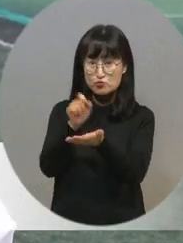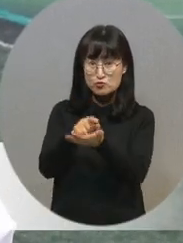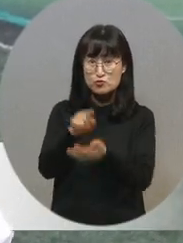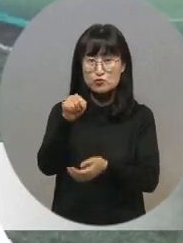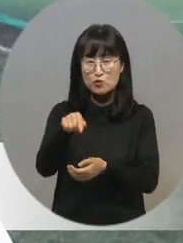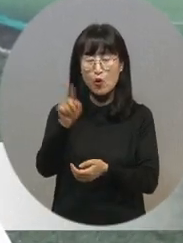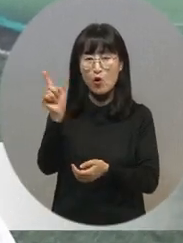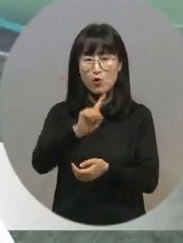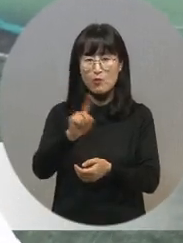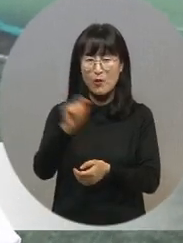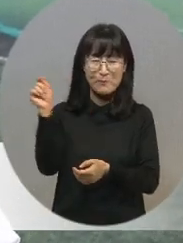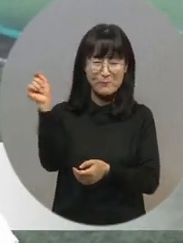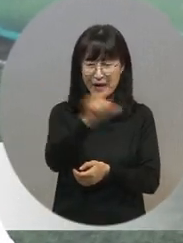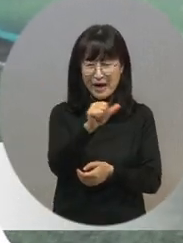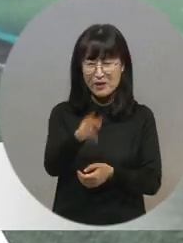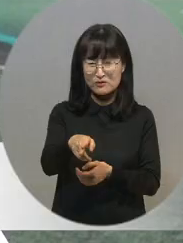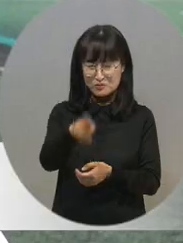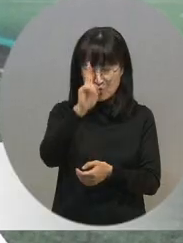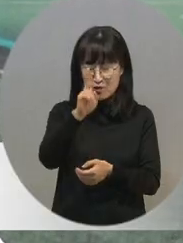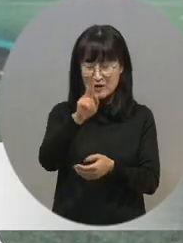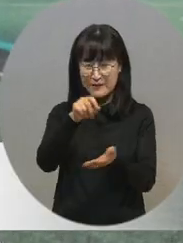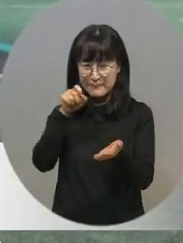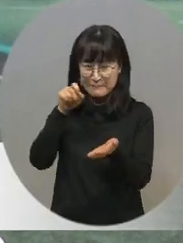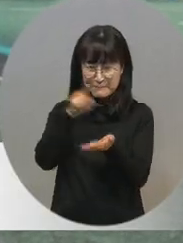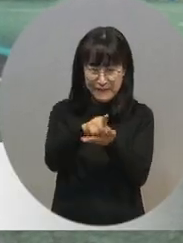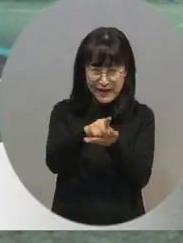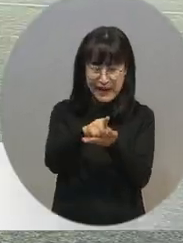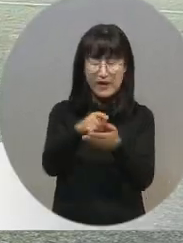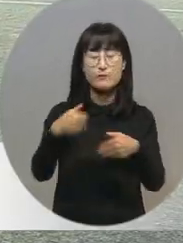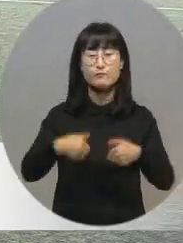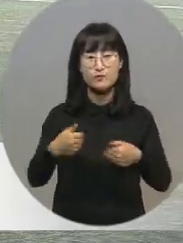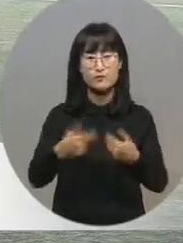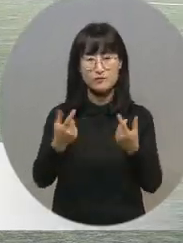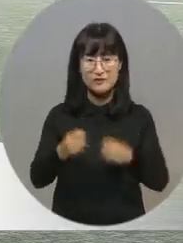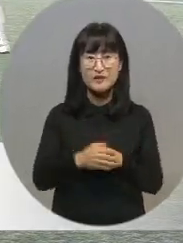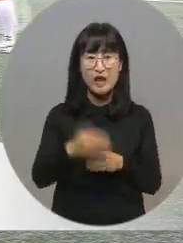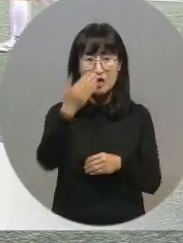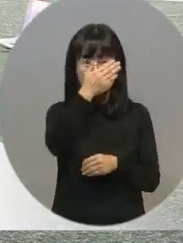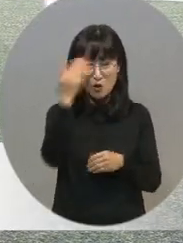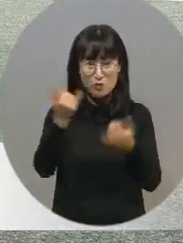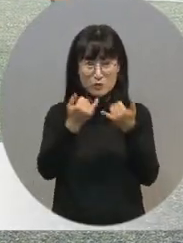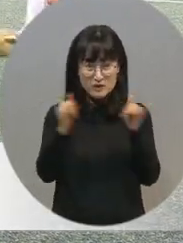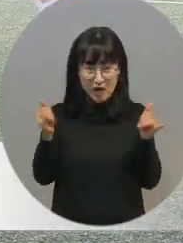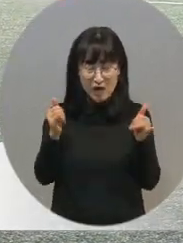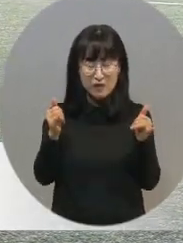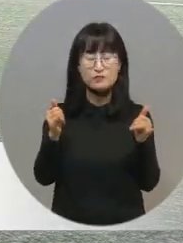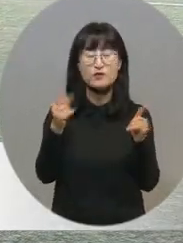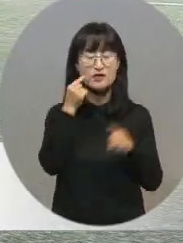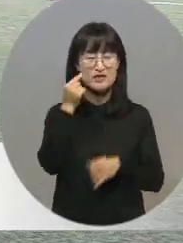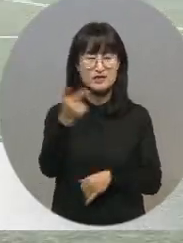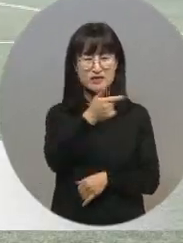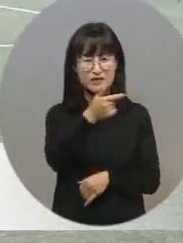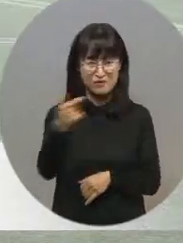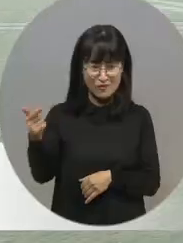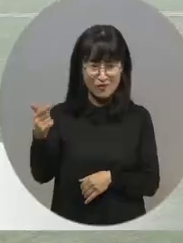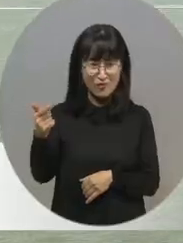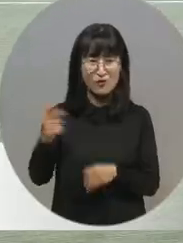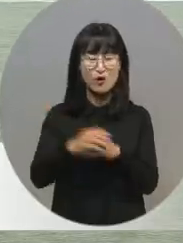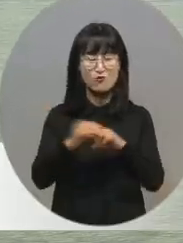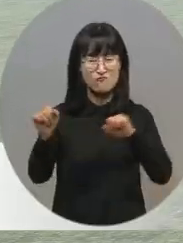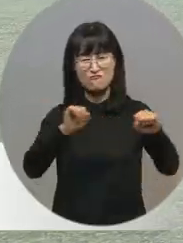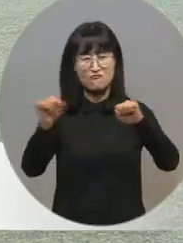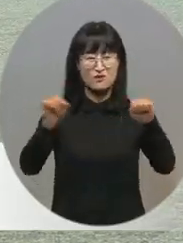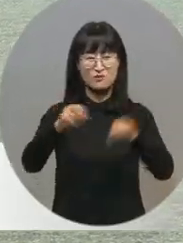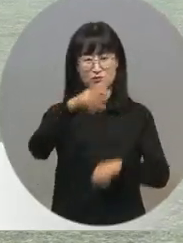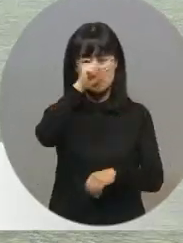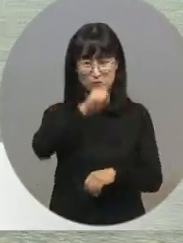있고 정확하게 볼을 차야 하는 경기입니다. 젊은 층에 아주 인기 있는 다이내믹한